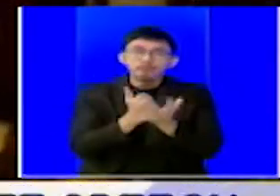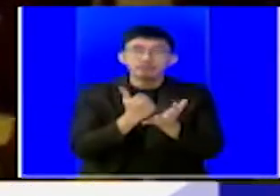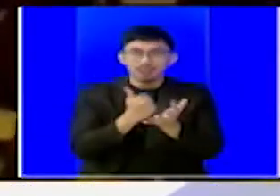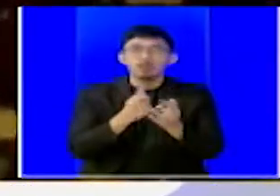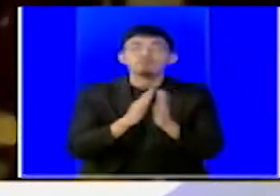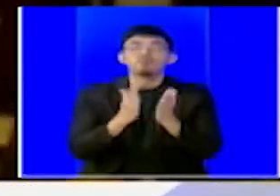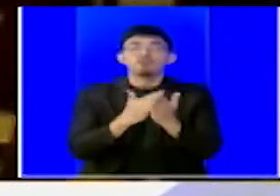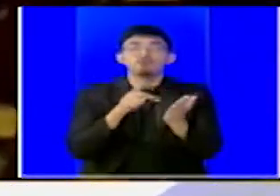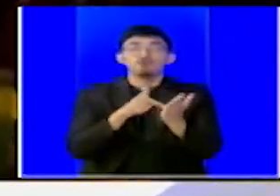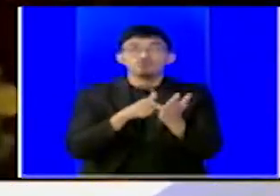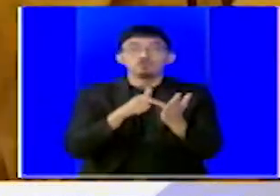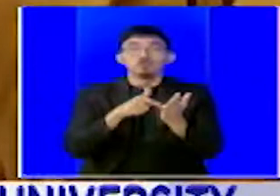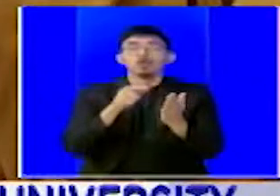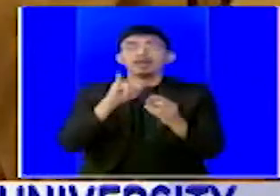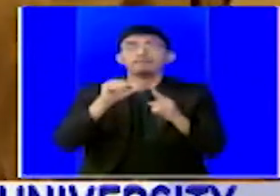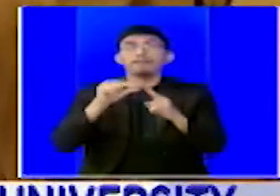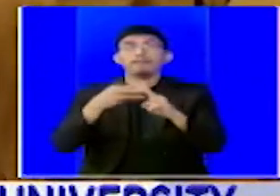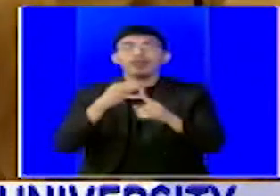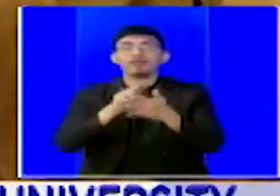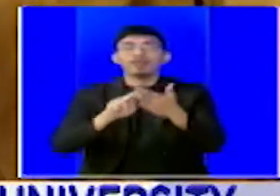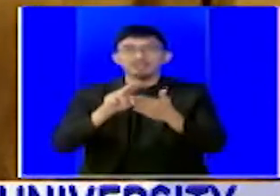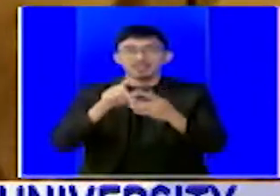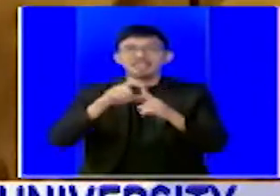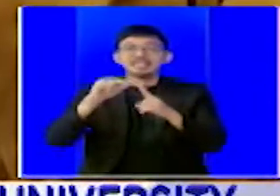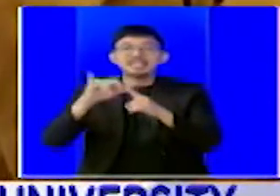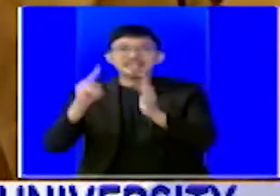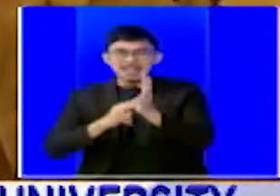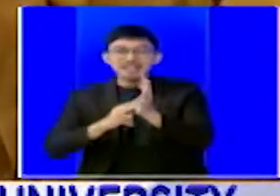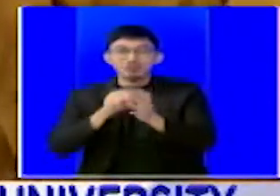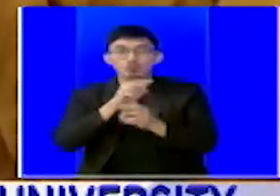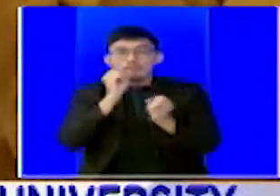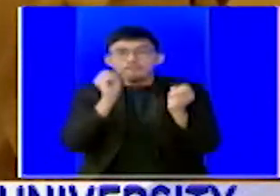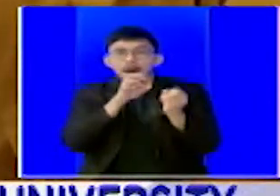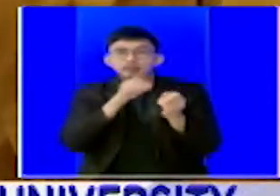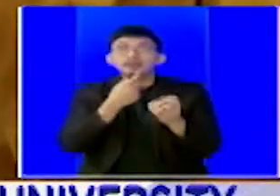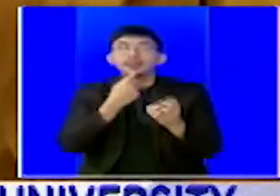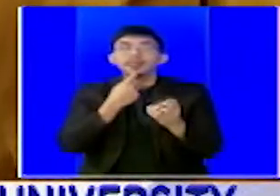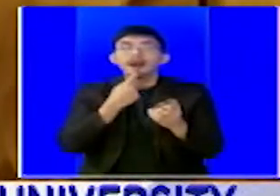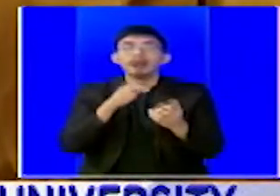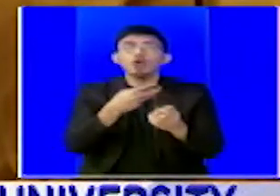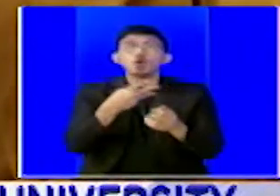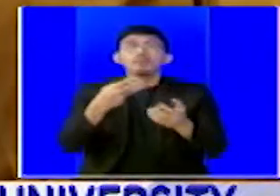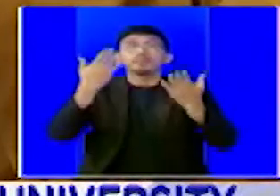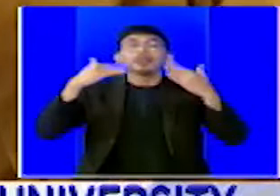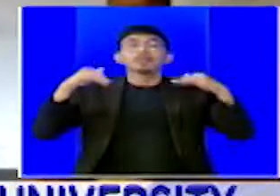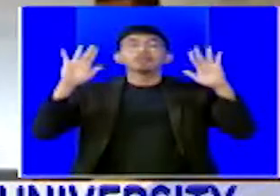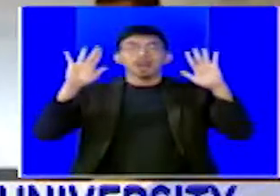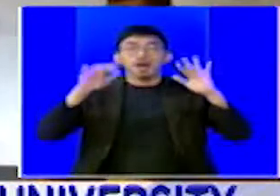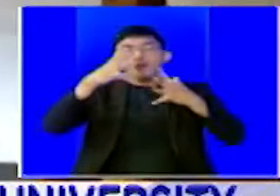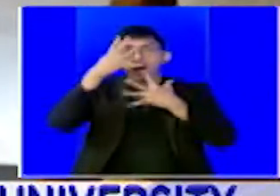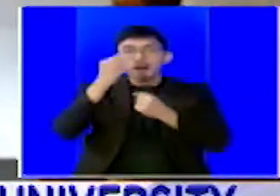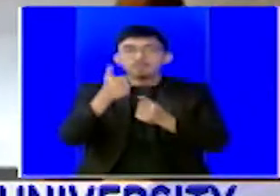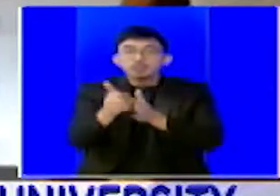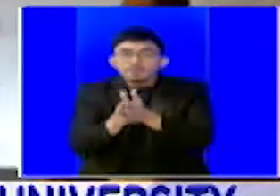University Profesor Didin S. Damanhuri yang membahas detail kedudukan ekonomi Pancasila diharapkan